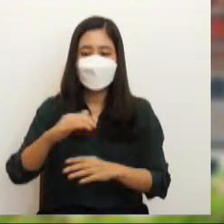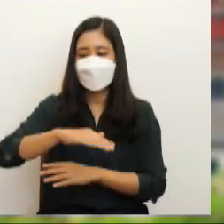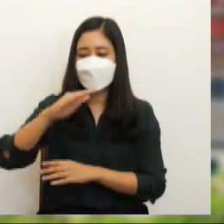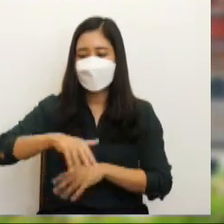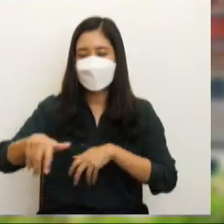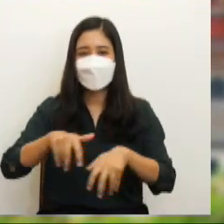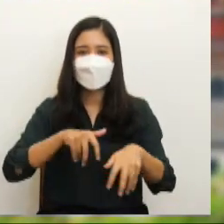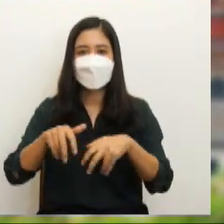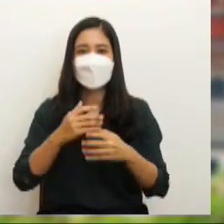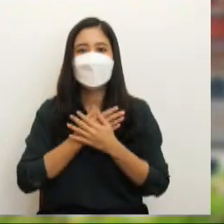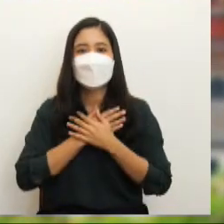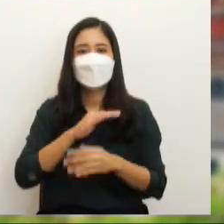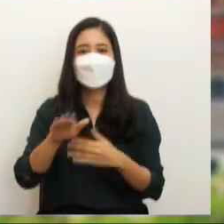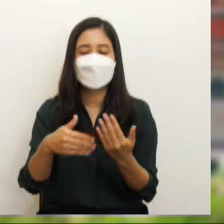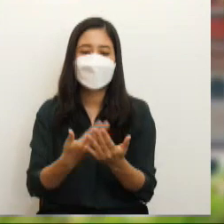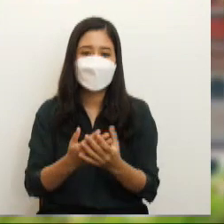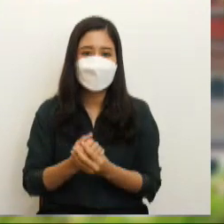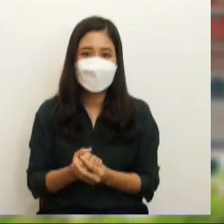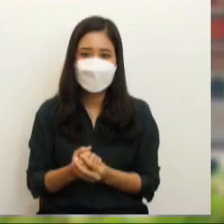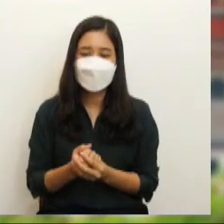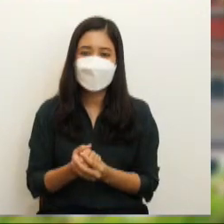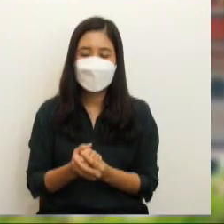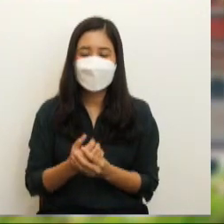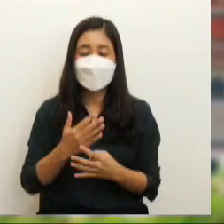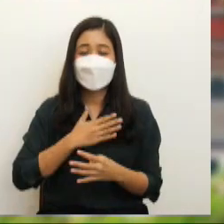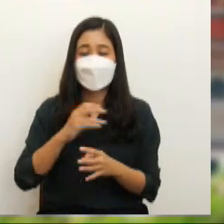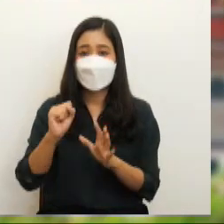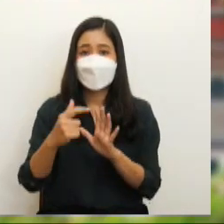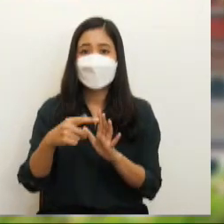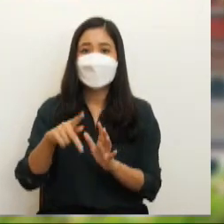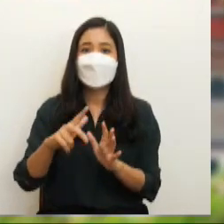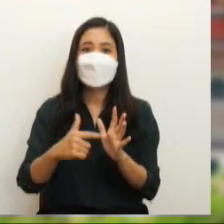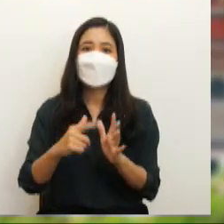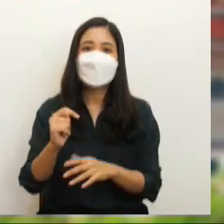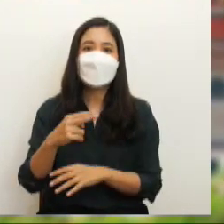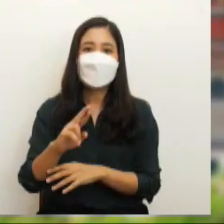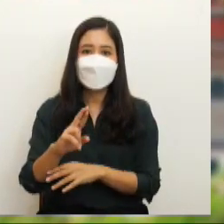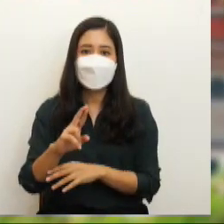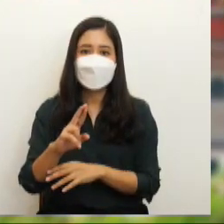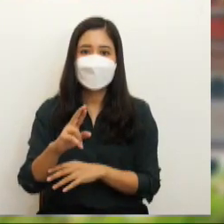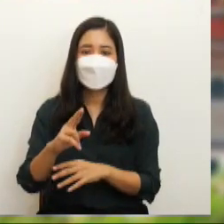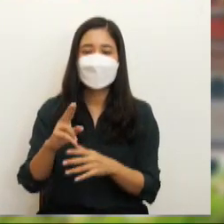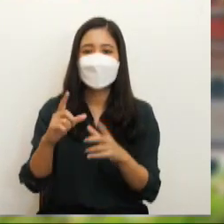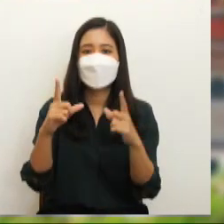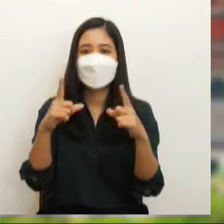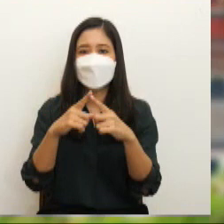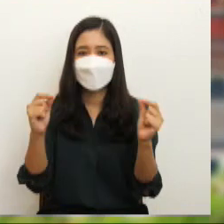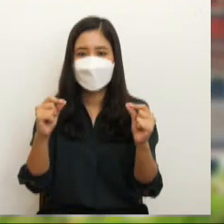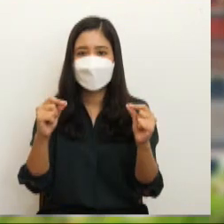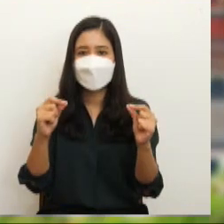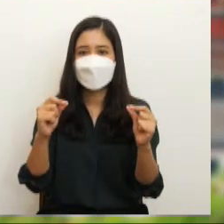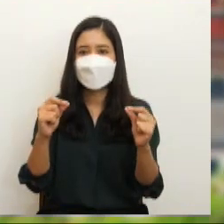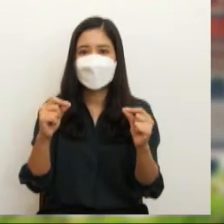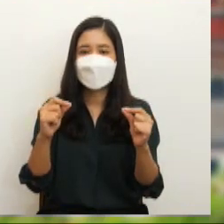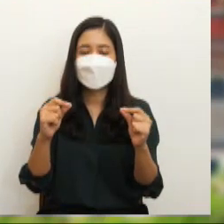ครับใน 2-3 วันนี้เราจะเห็นคนพูดกันเยอะเกี่ยวกับเรื่องของการออก